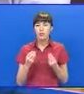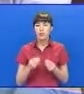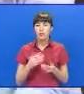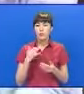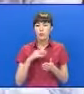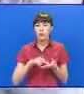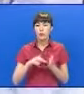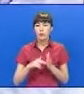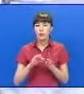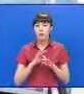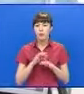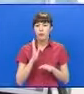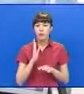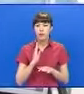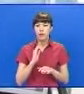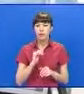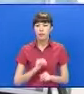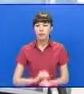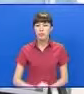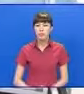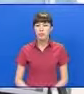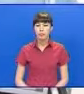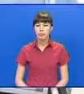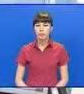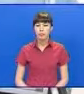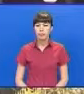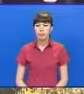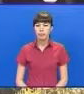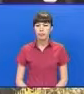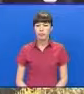жүзеге аспақ. Шардара ауданынан Мақсұт Айтжанов, Әли Мәлік, Жазира Лекерова, оңтүстік ақпарат.